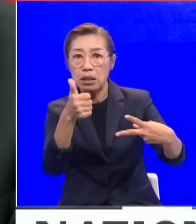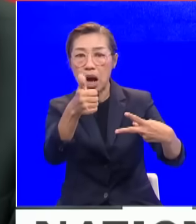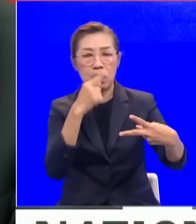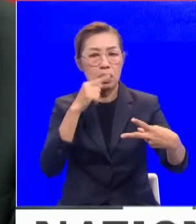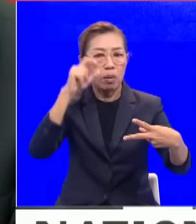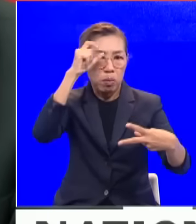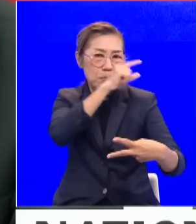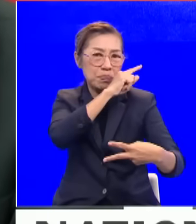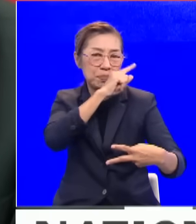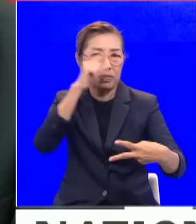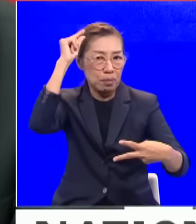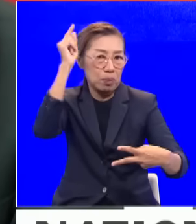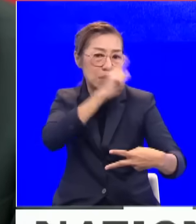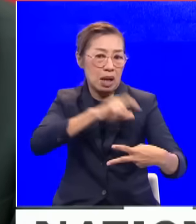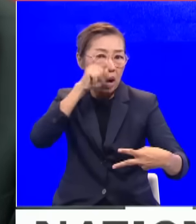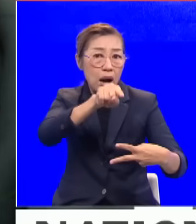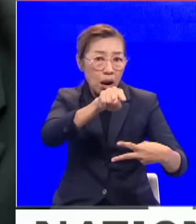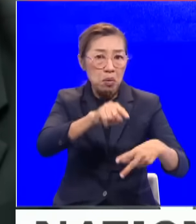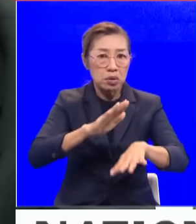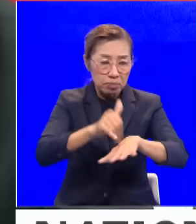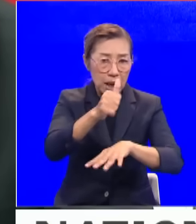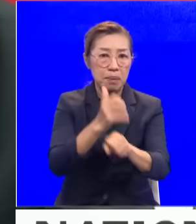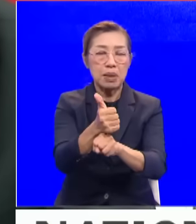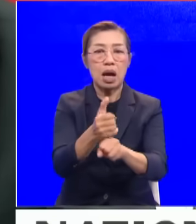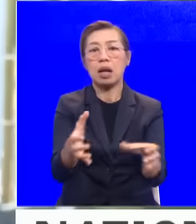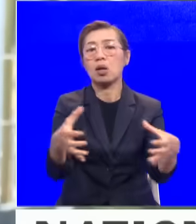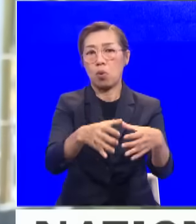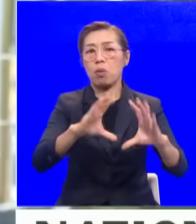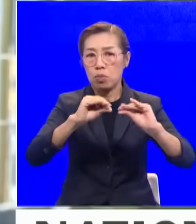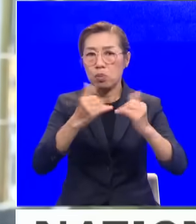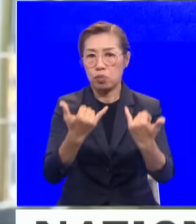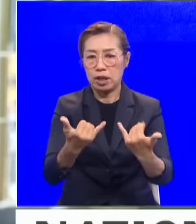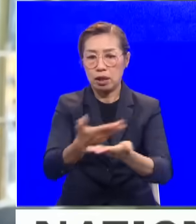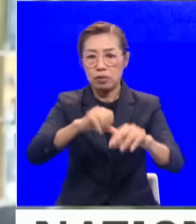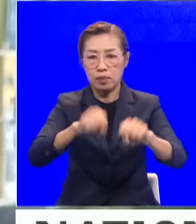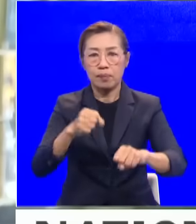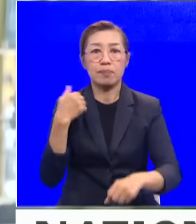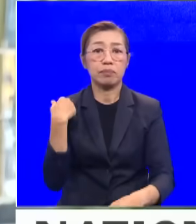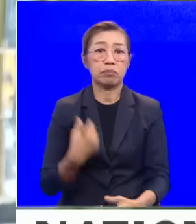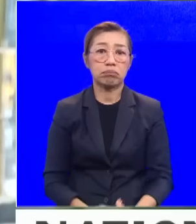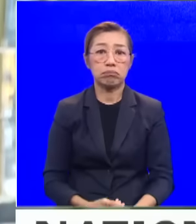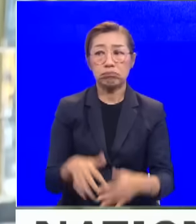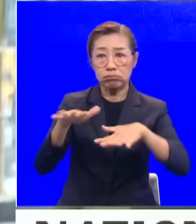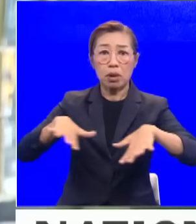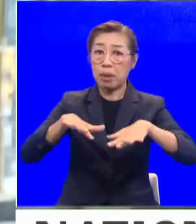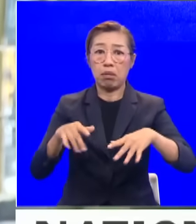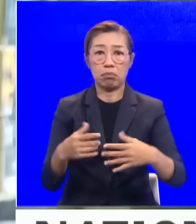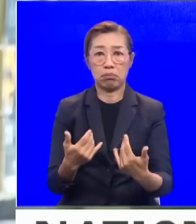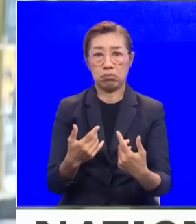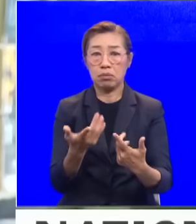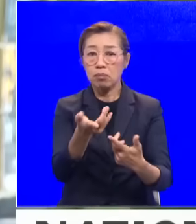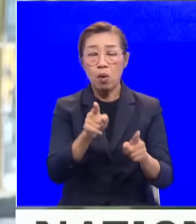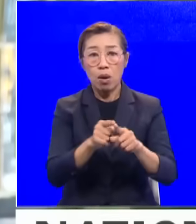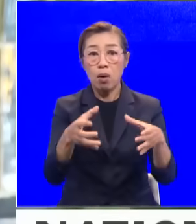ก็คงจะใช้ที่ประชุมนั่นแหละหารือกันและมีมติออกมาค่ะ ก็ไม่แปลกนะครับเพราะว่าแคนดิเดตนาย